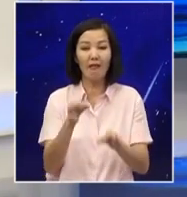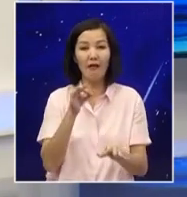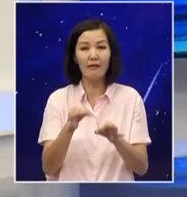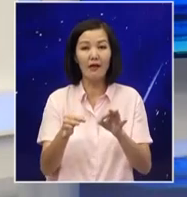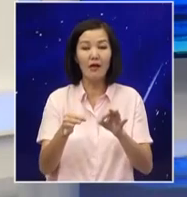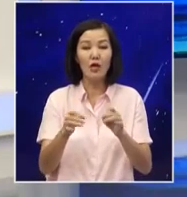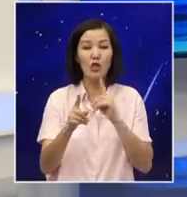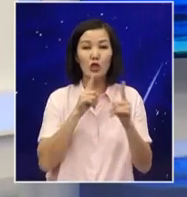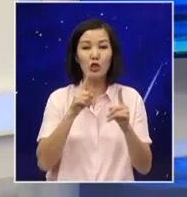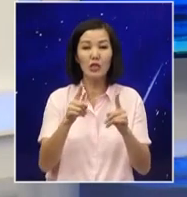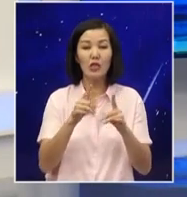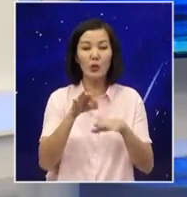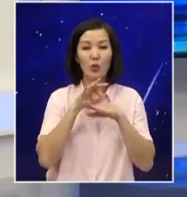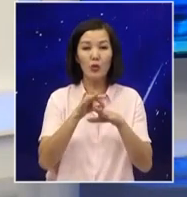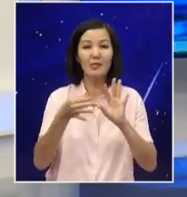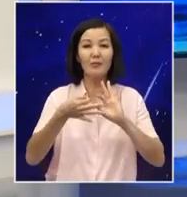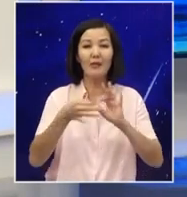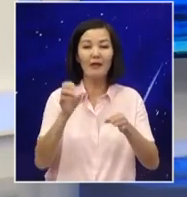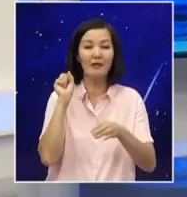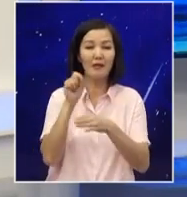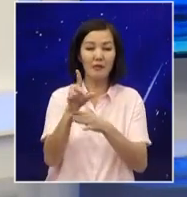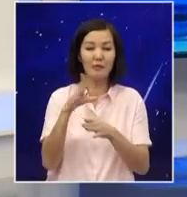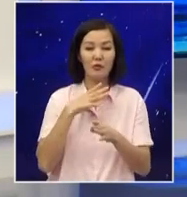қала басшыларына нақты тапсырмалар жүктеді.